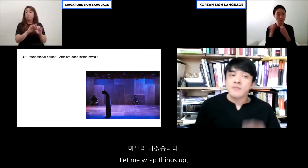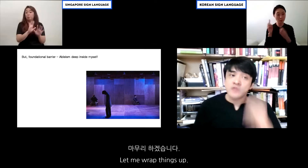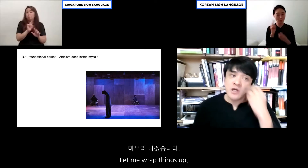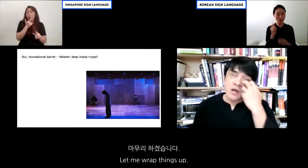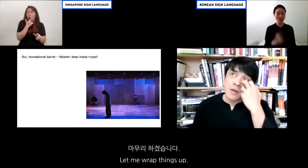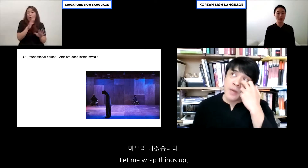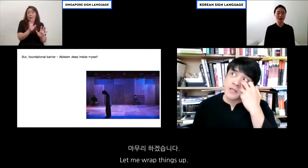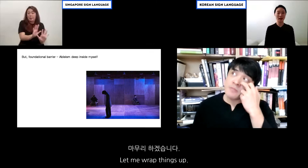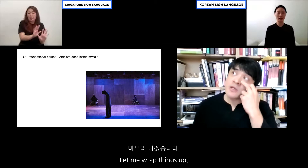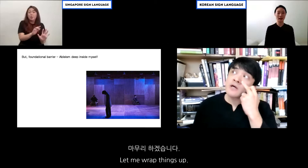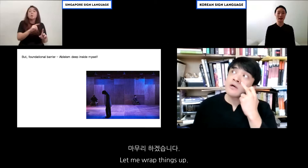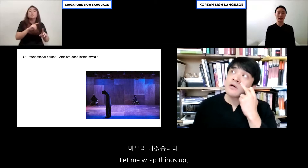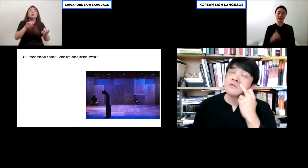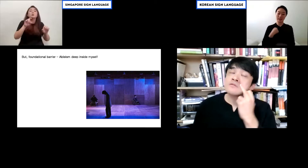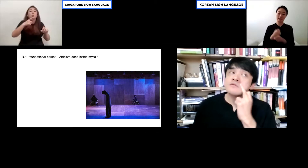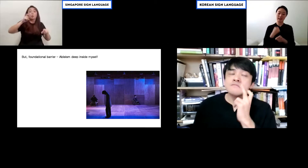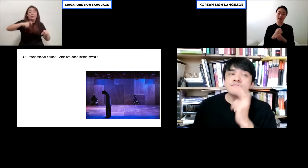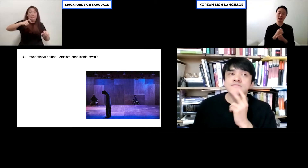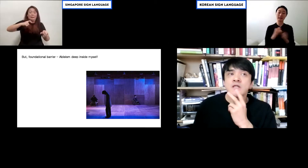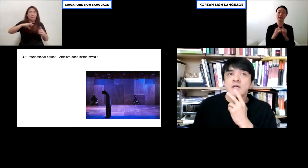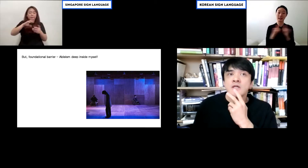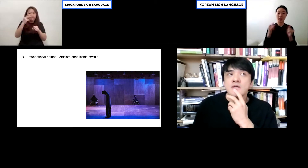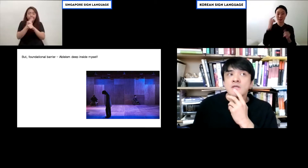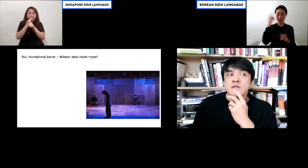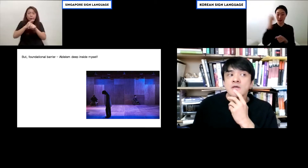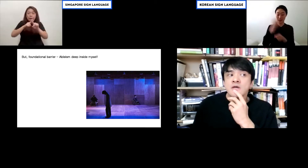네, 마무리하겠습니다.